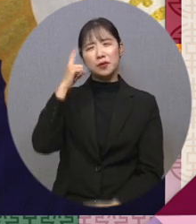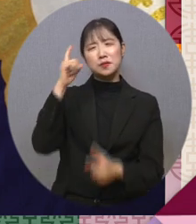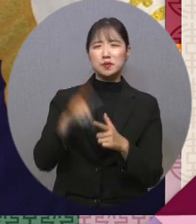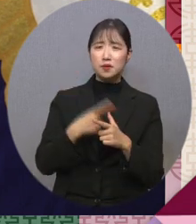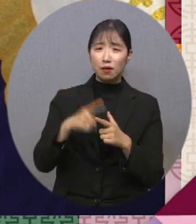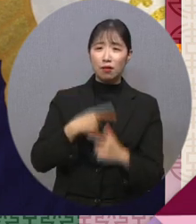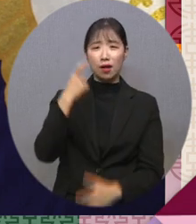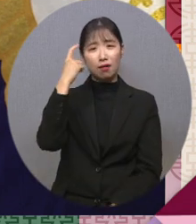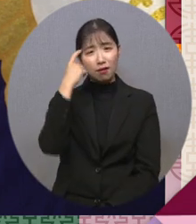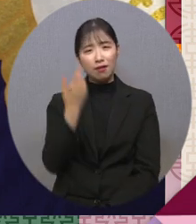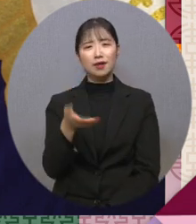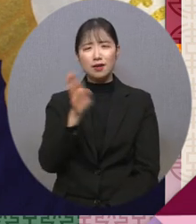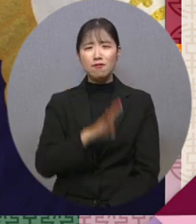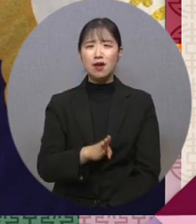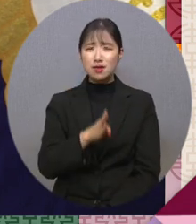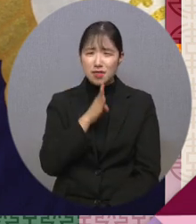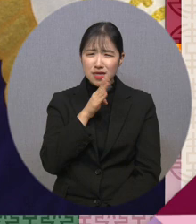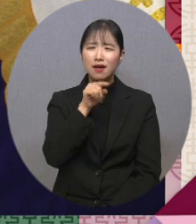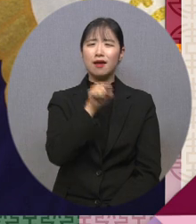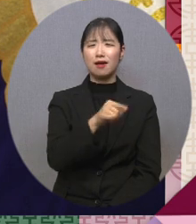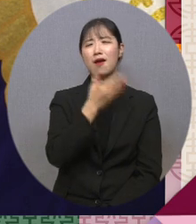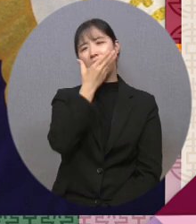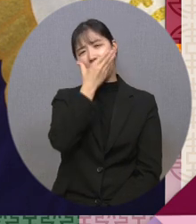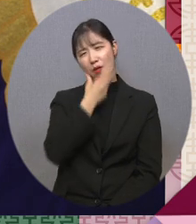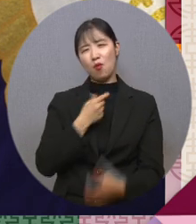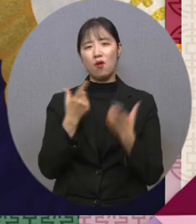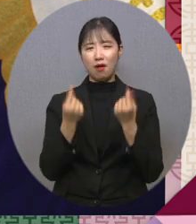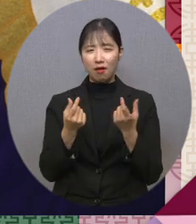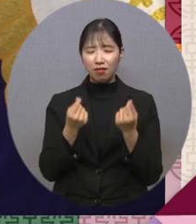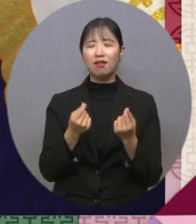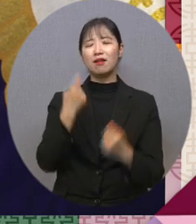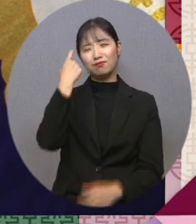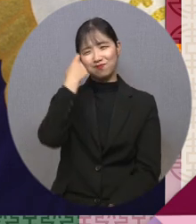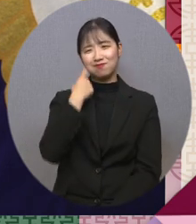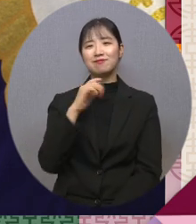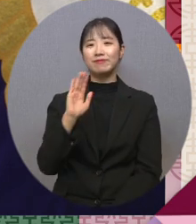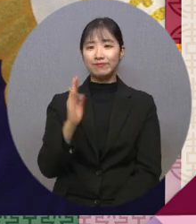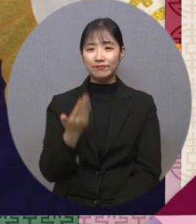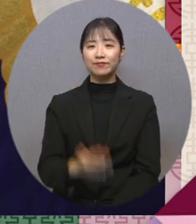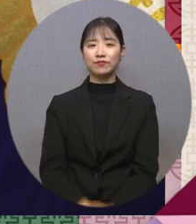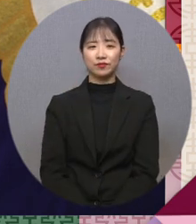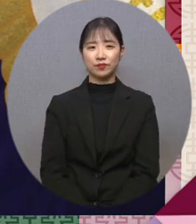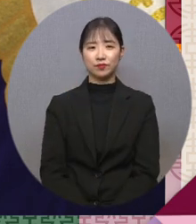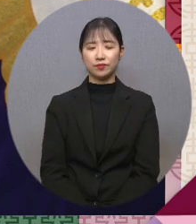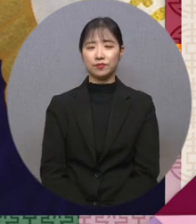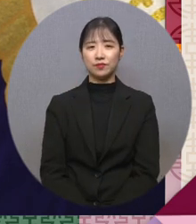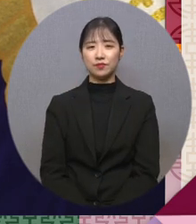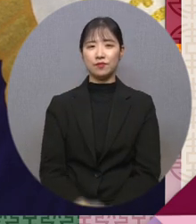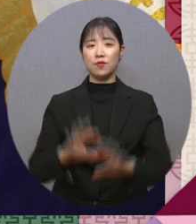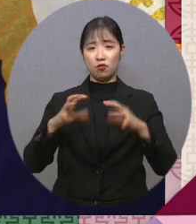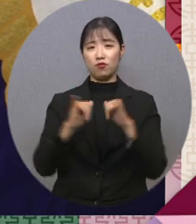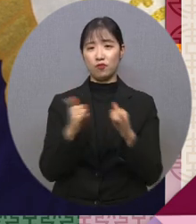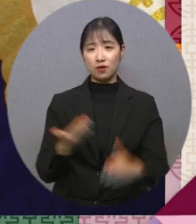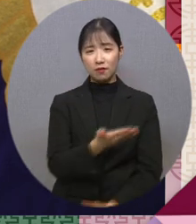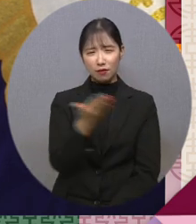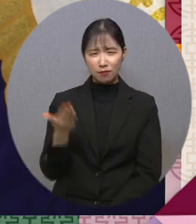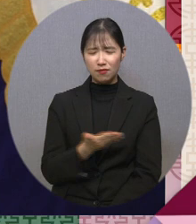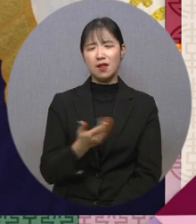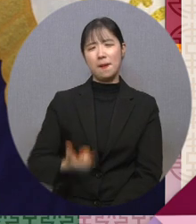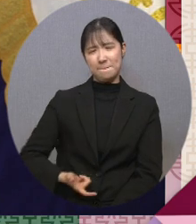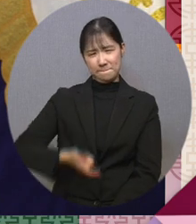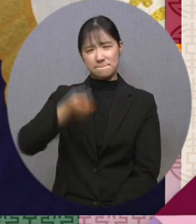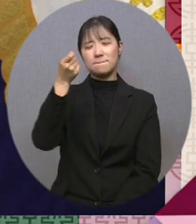날들이 실은 행복이었음을 새삼 느낍니다. 국민 여러분께서